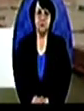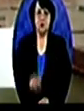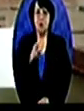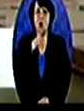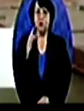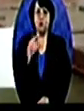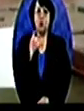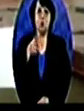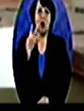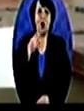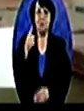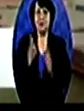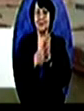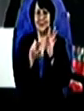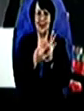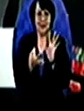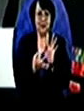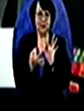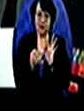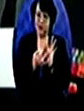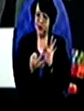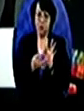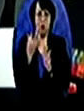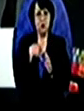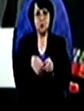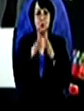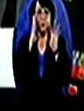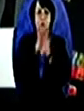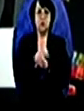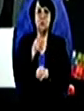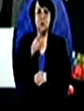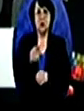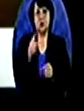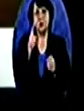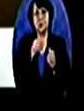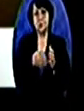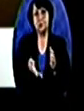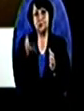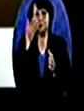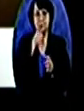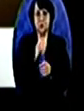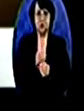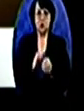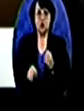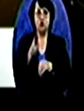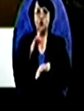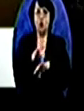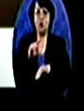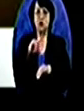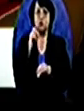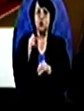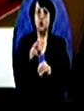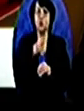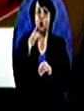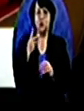Багнуурын уурхай 1978 онд байгуулагдсан 1121 ажилтантай төвийн бүсийн эрчим хүчний 70% нүүрсээр хангадаг Багнуурын